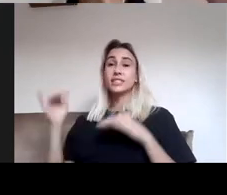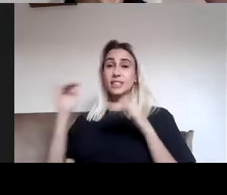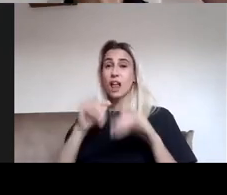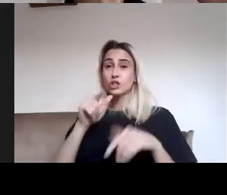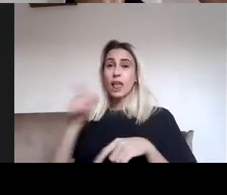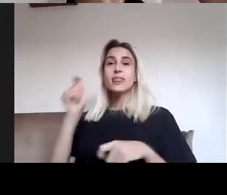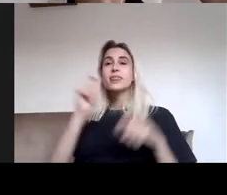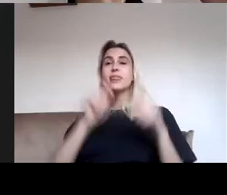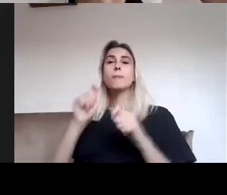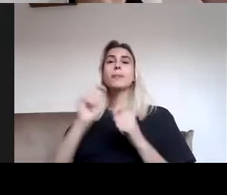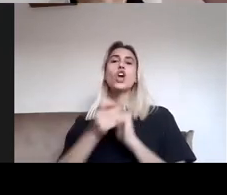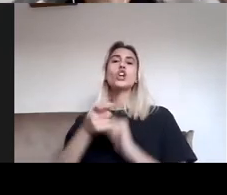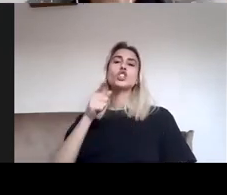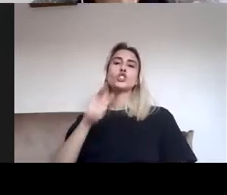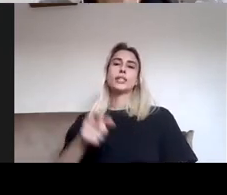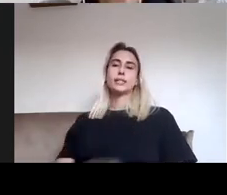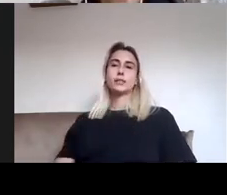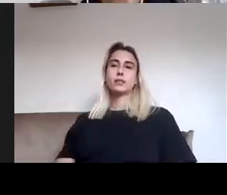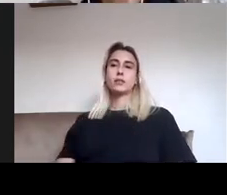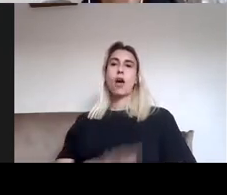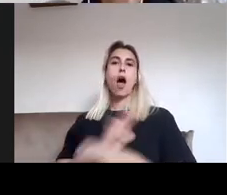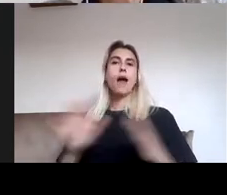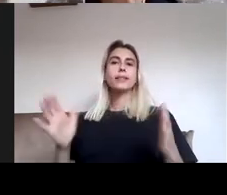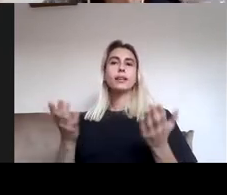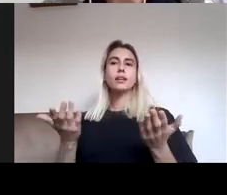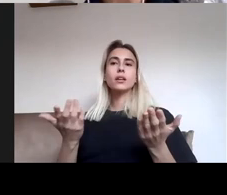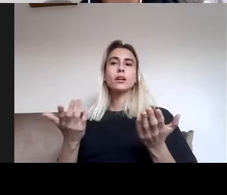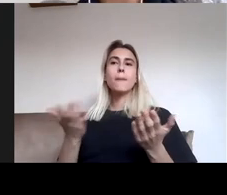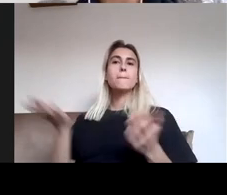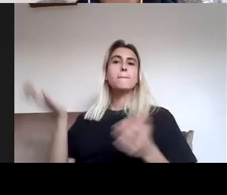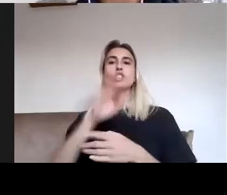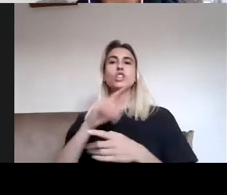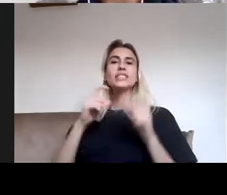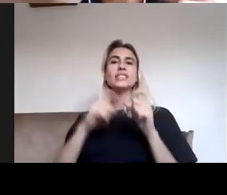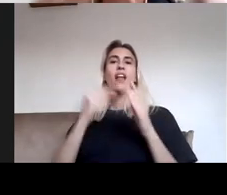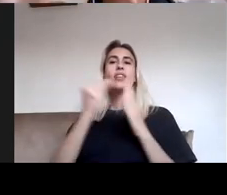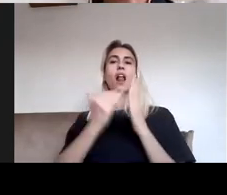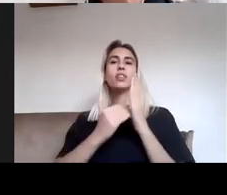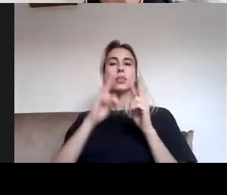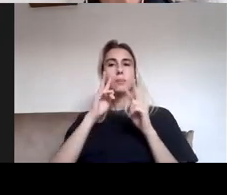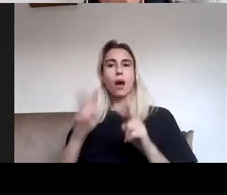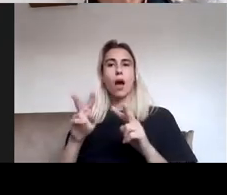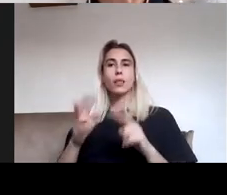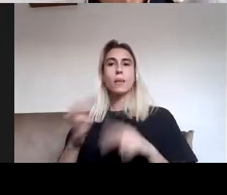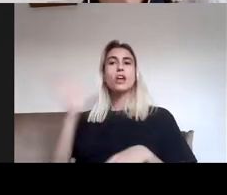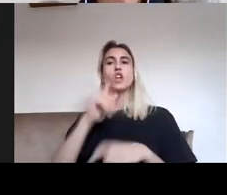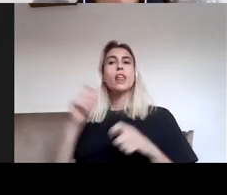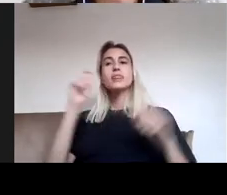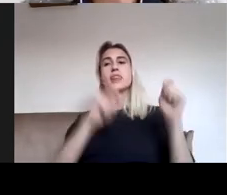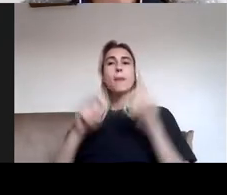yapısını değiştirirsiniz. Çünkü artık başka standartlara bakan, başka yapıları